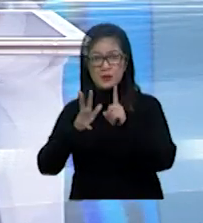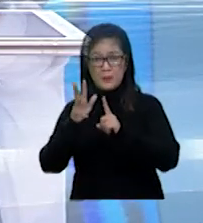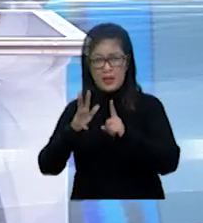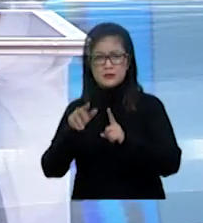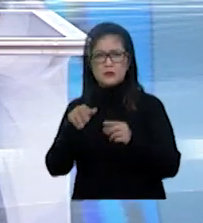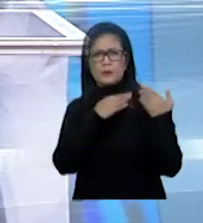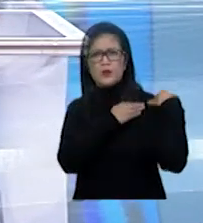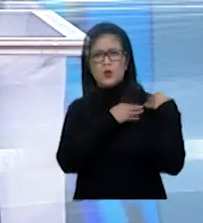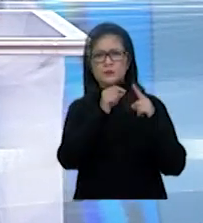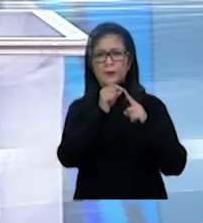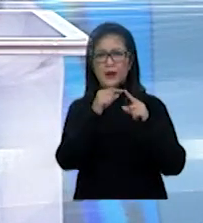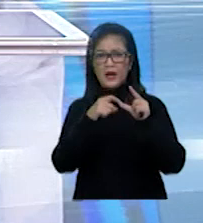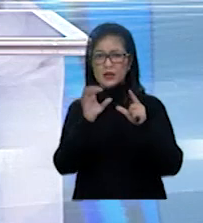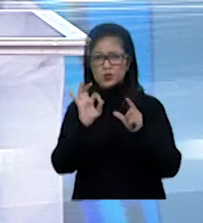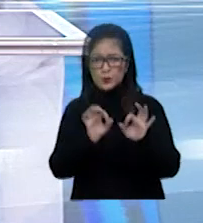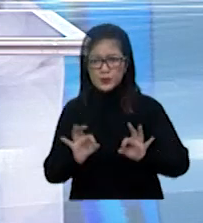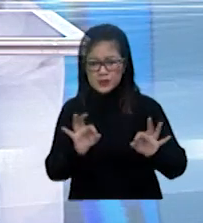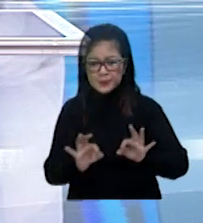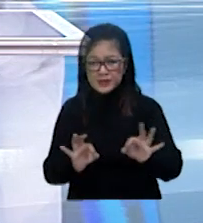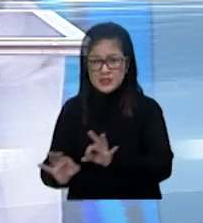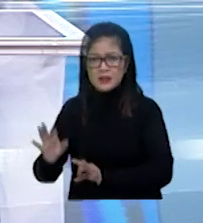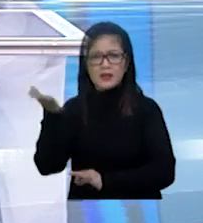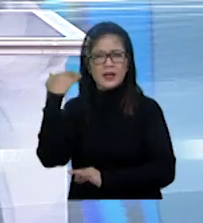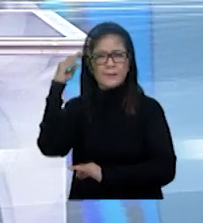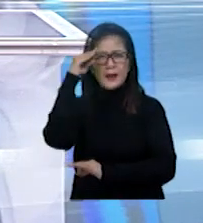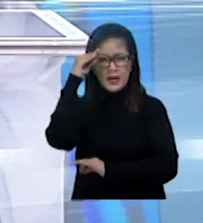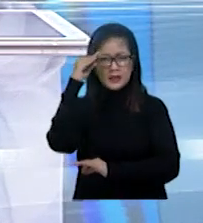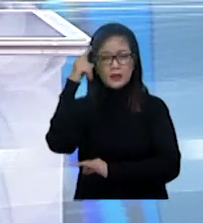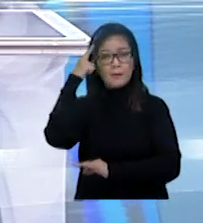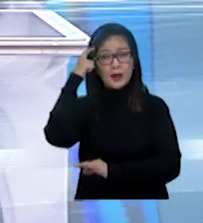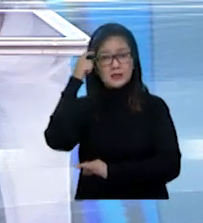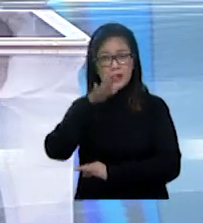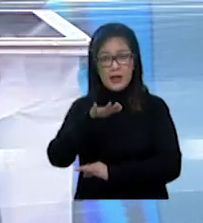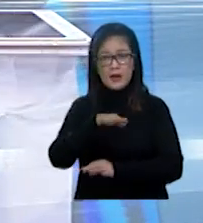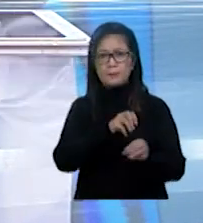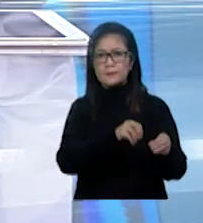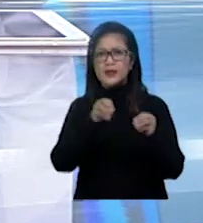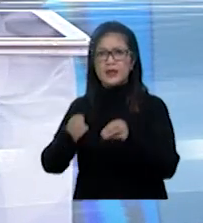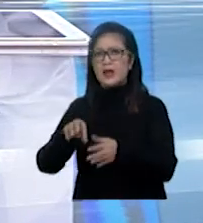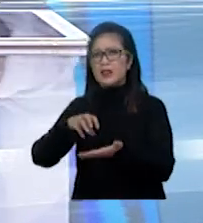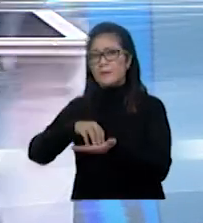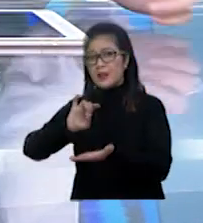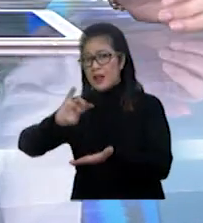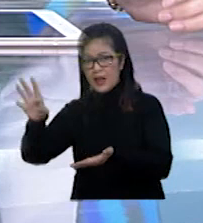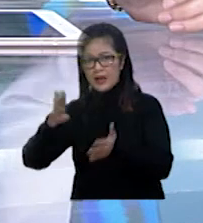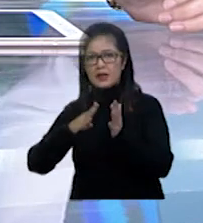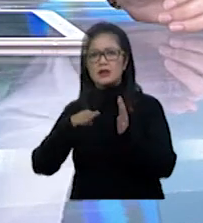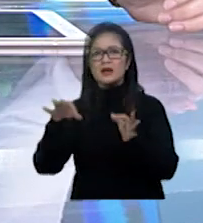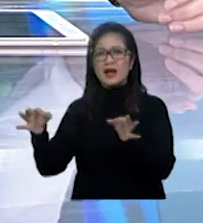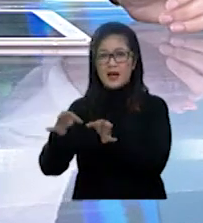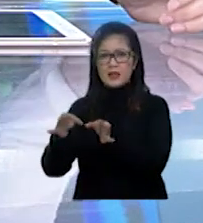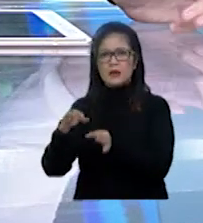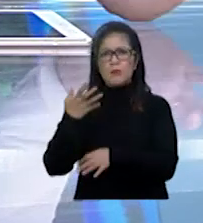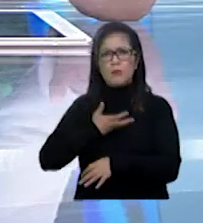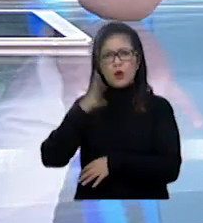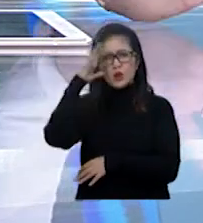PPSU dan warga membersihkan lokasi kejadian sejak pagi tadi. Pembelajaran siswa akan dipindahkan sementara ke madrasah terdekat.